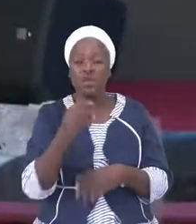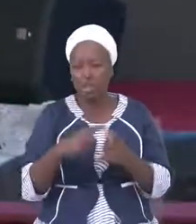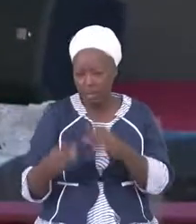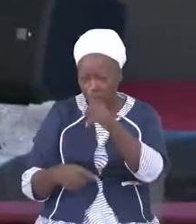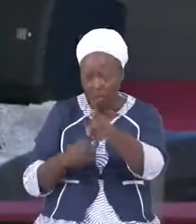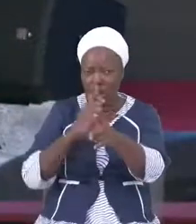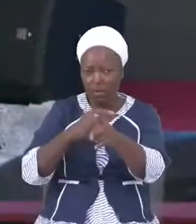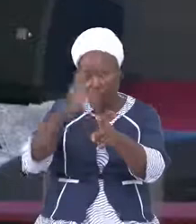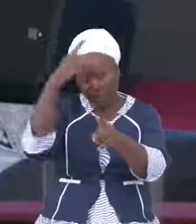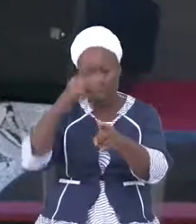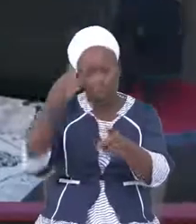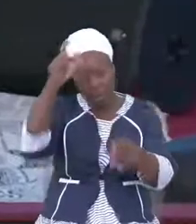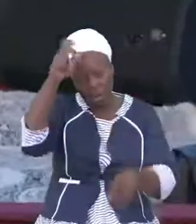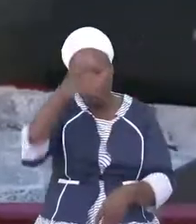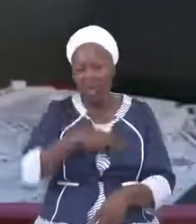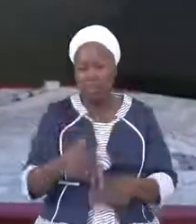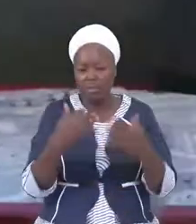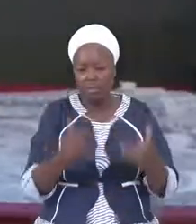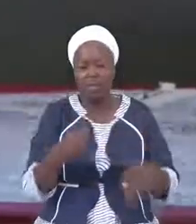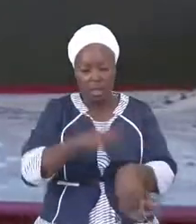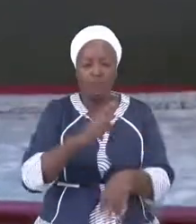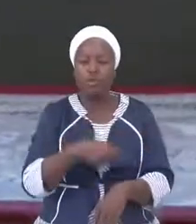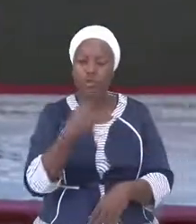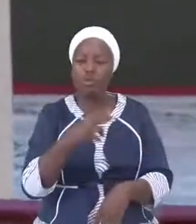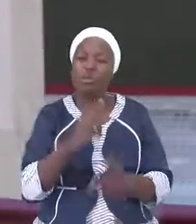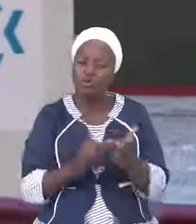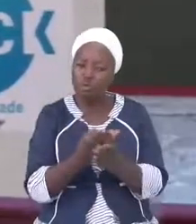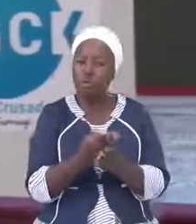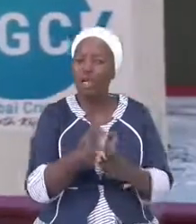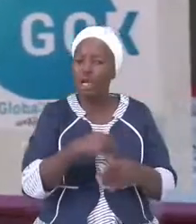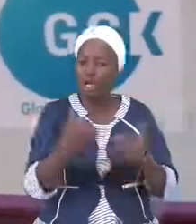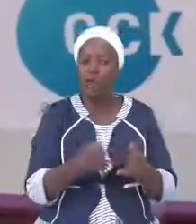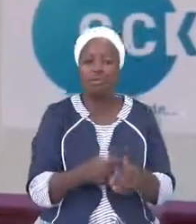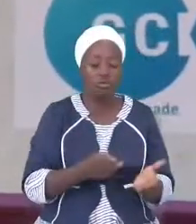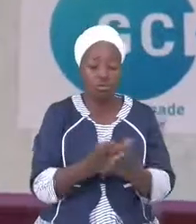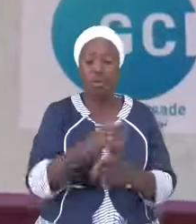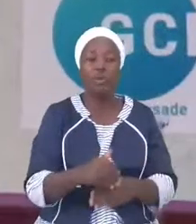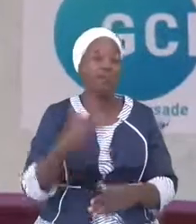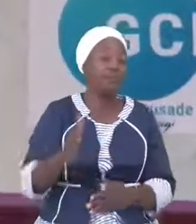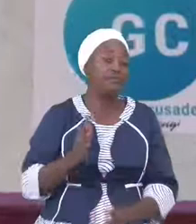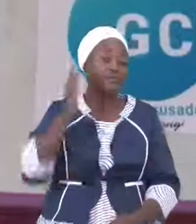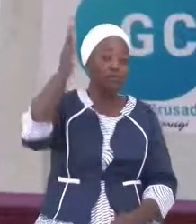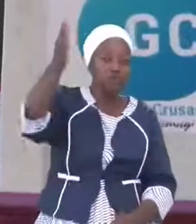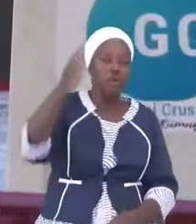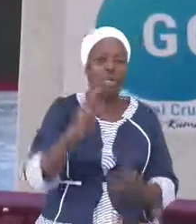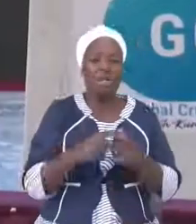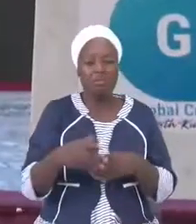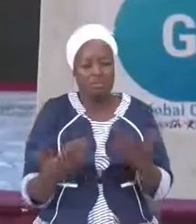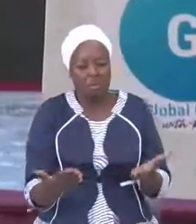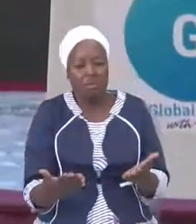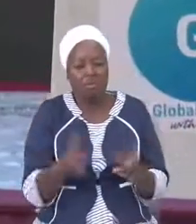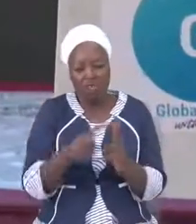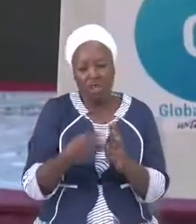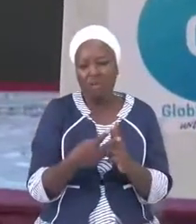il a dit aux Juifs, vous êtes du diable, votre père. Il a dit la vérité au sujet du futur qui est